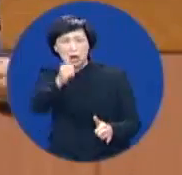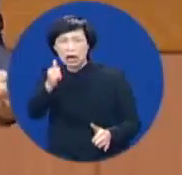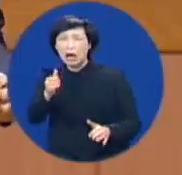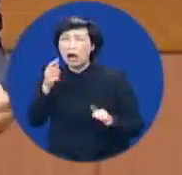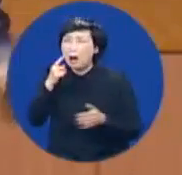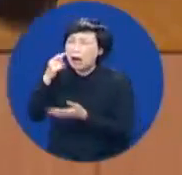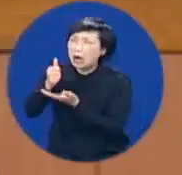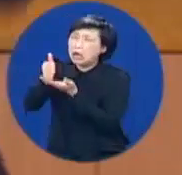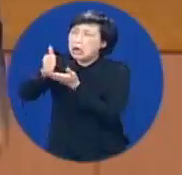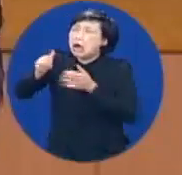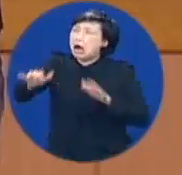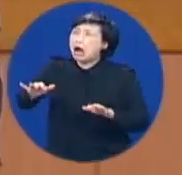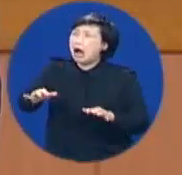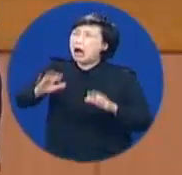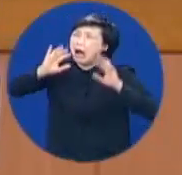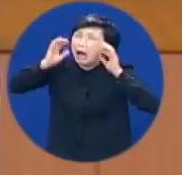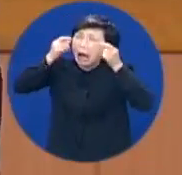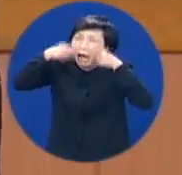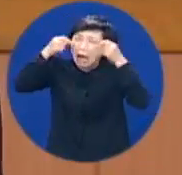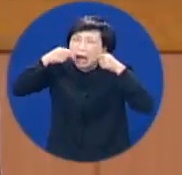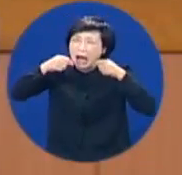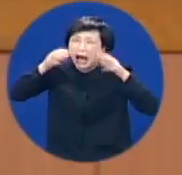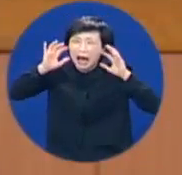목사님, 아기가 안 나와요.